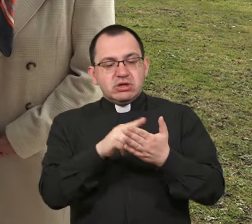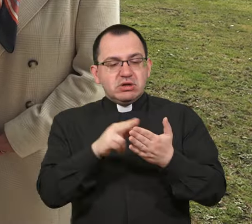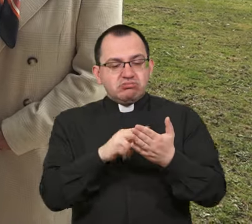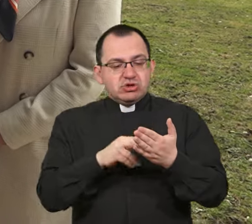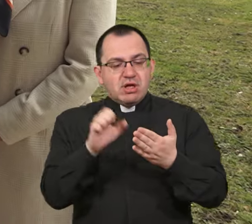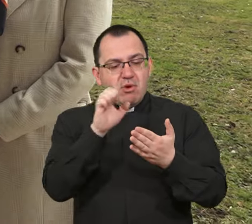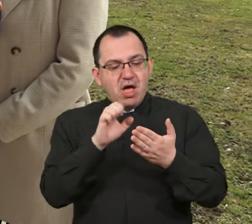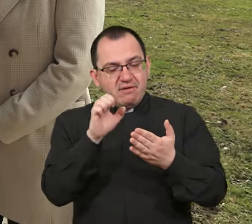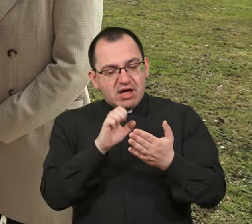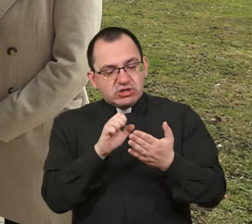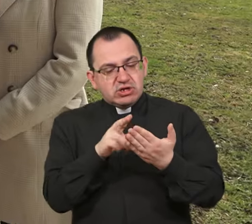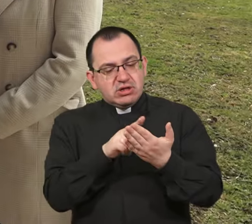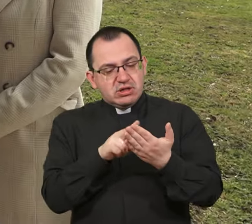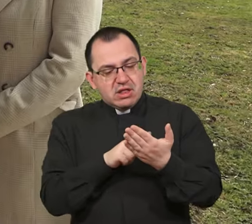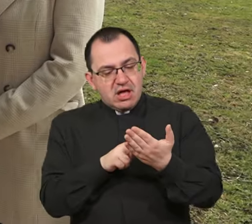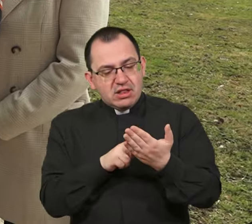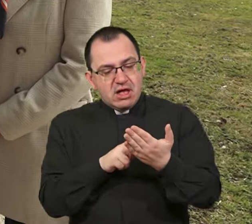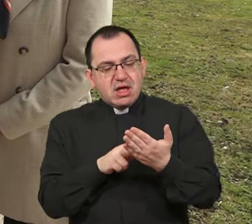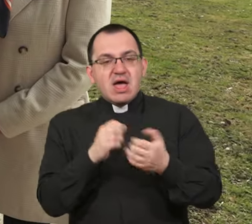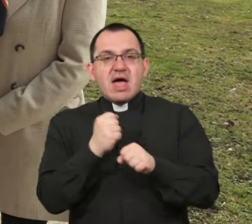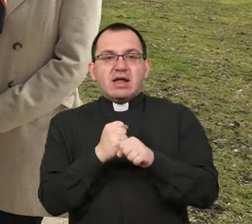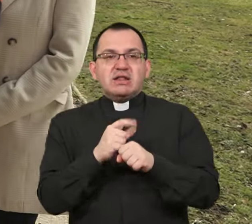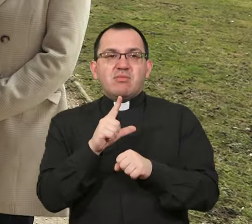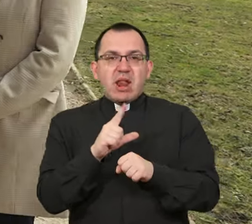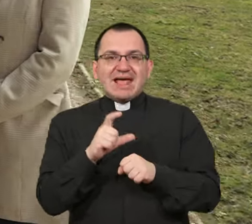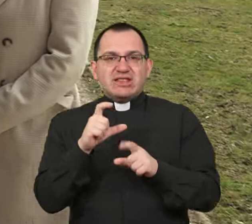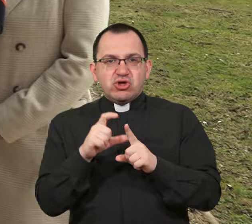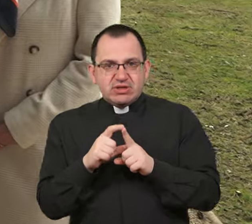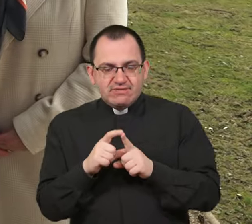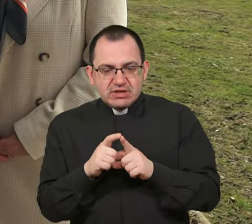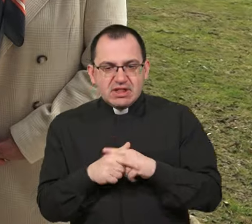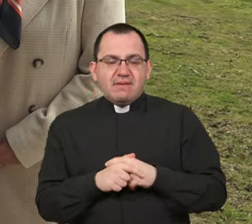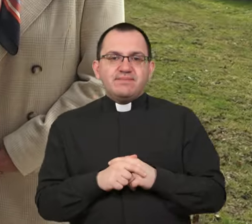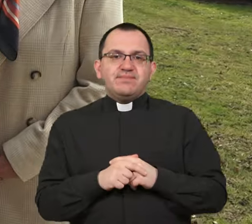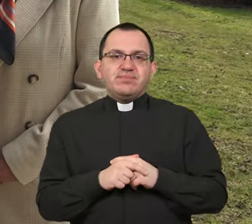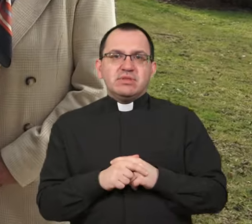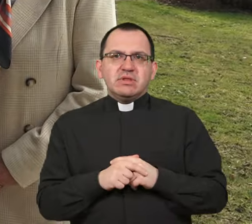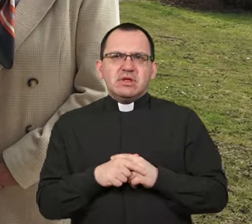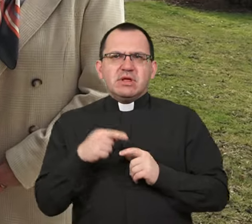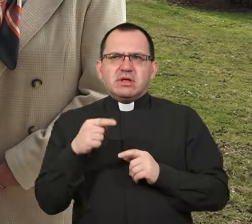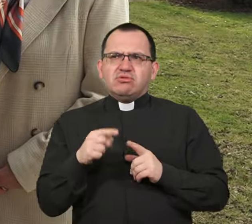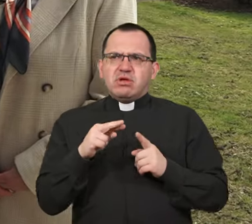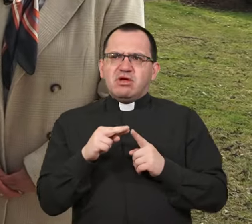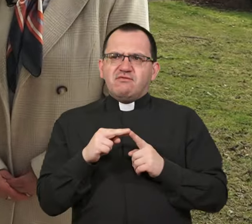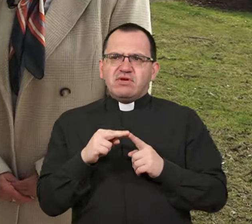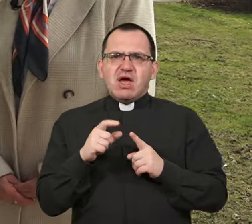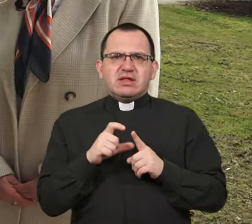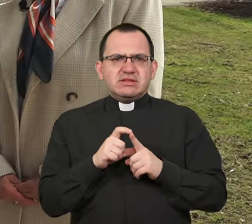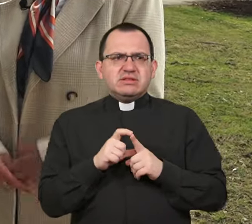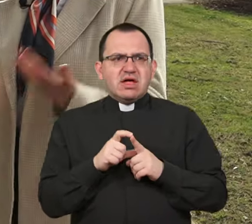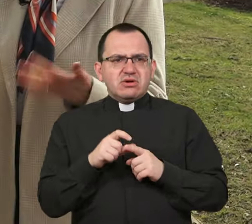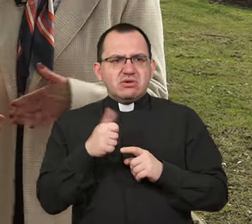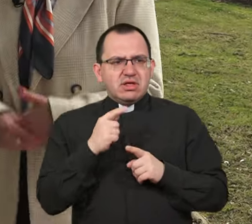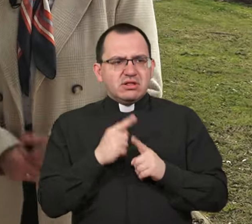dana i to na principima lekcije divina, koja je isto fra Tepert jednom prilikom na našem biblijskom